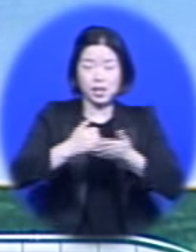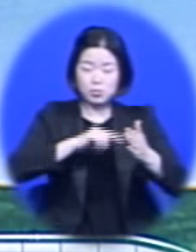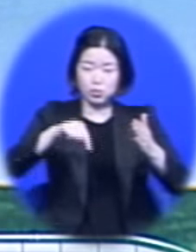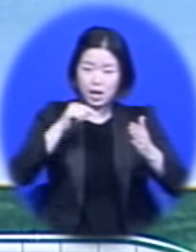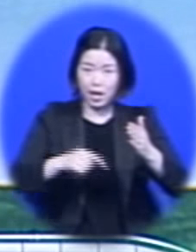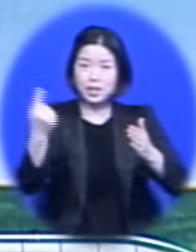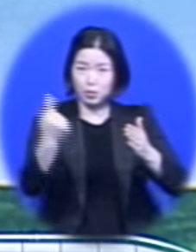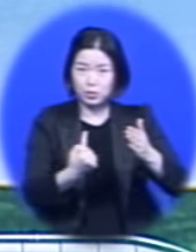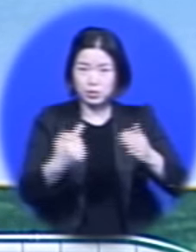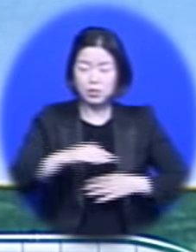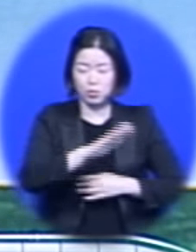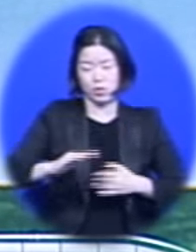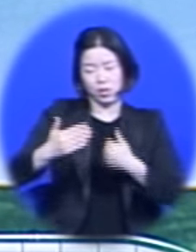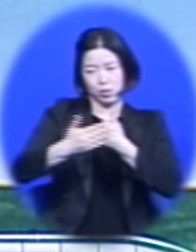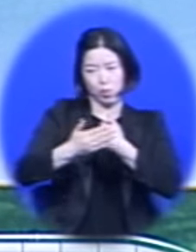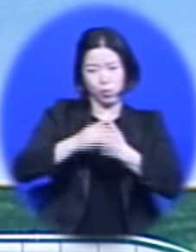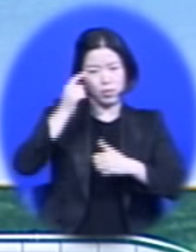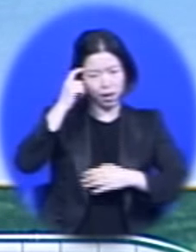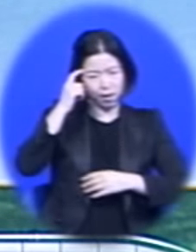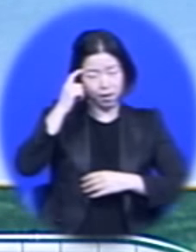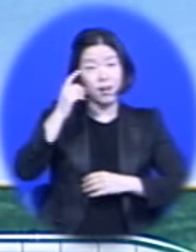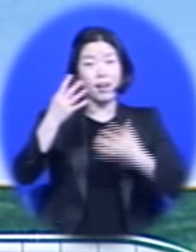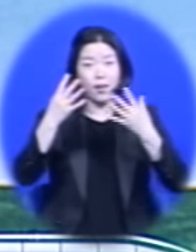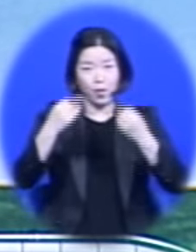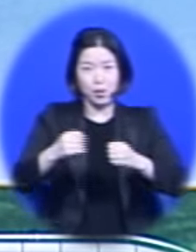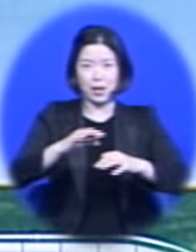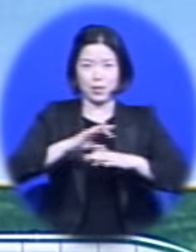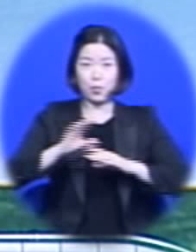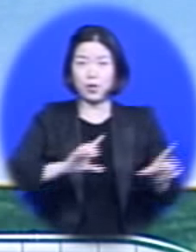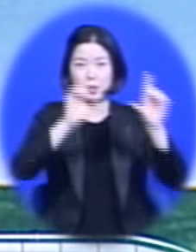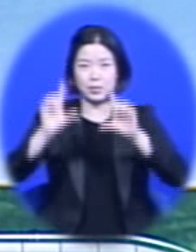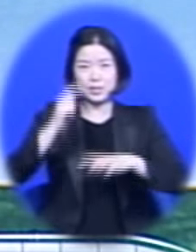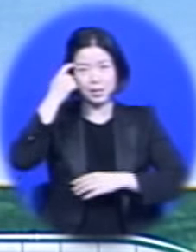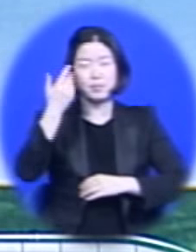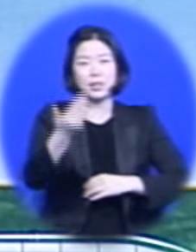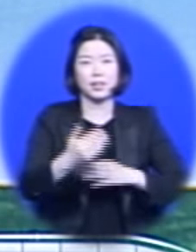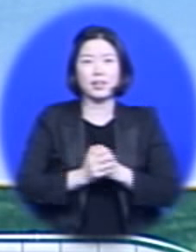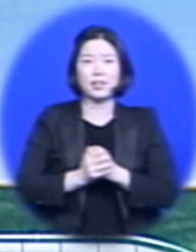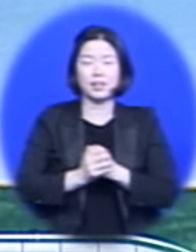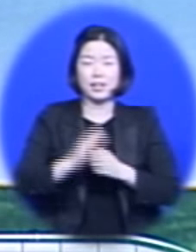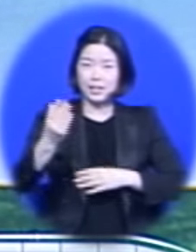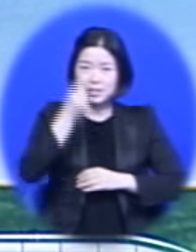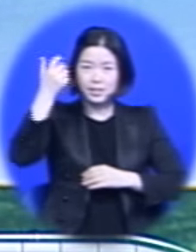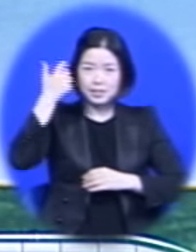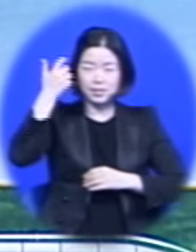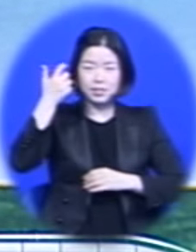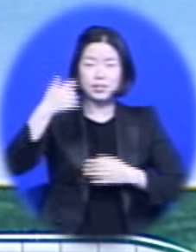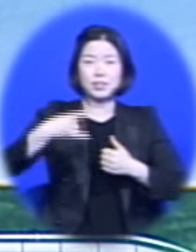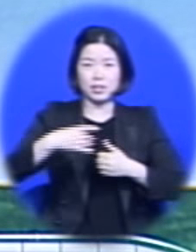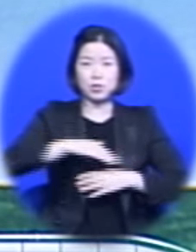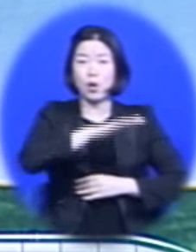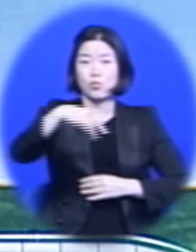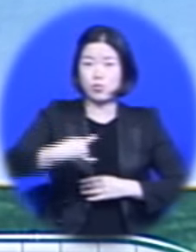오셔서 우리를 도우신다면 얼마나 놀라운 삶입니까? 성령께서 우리에게 오시는